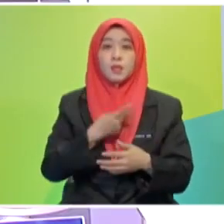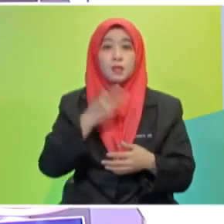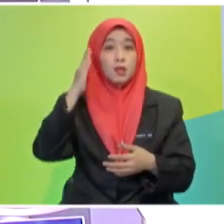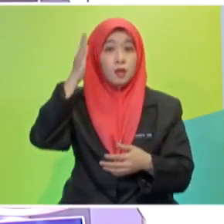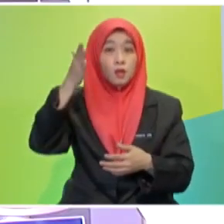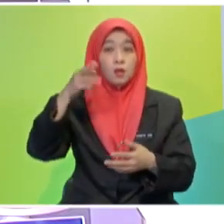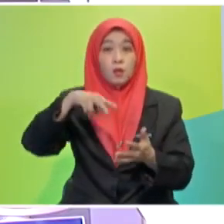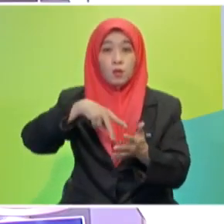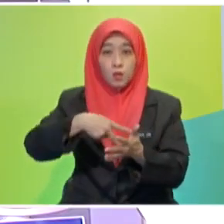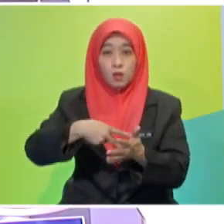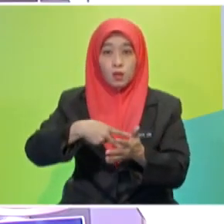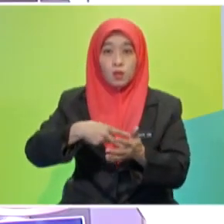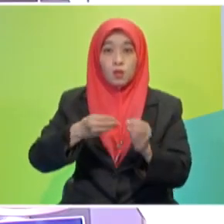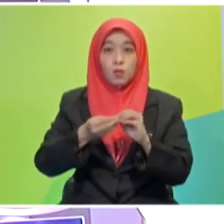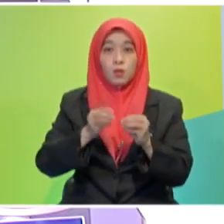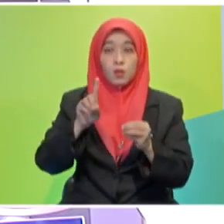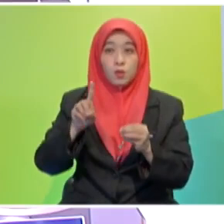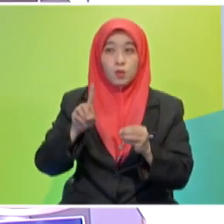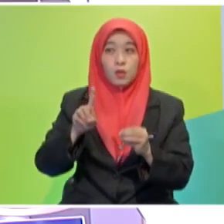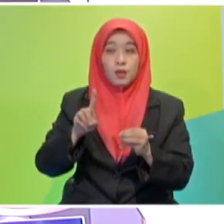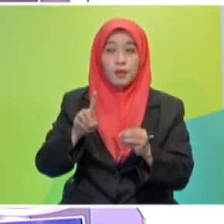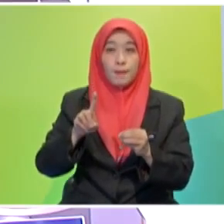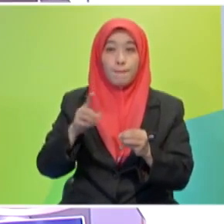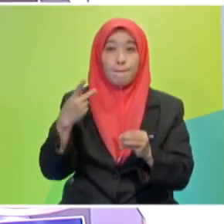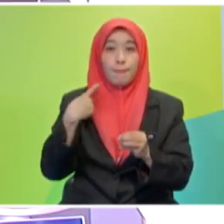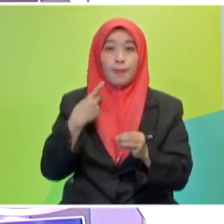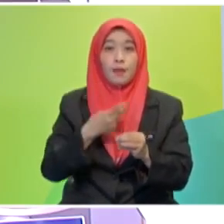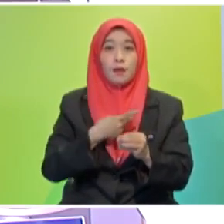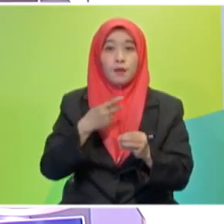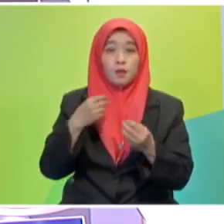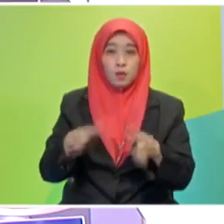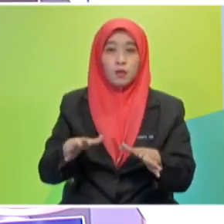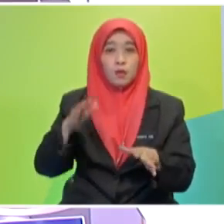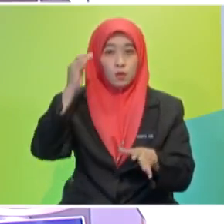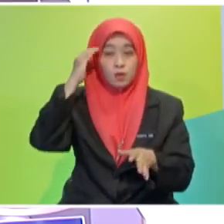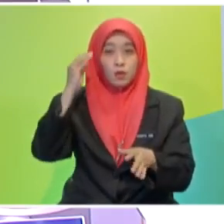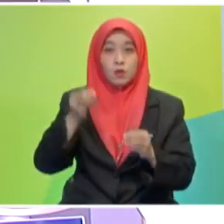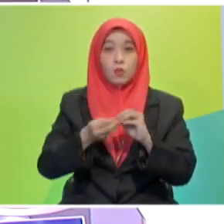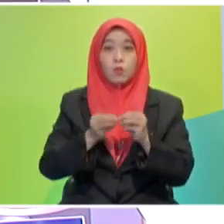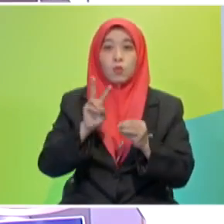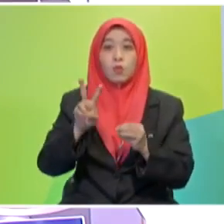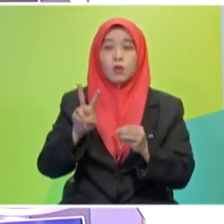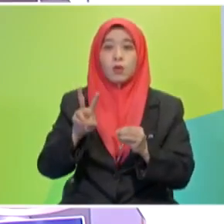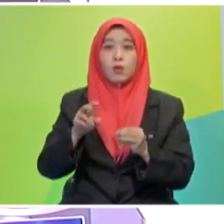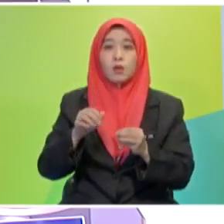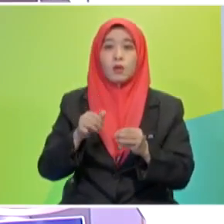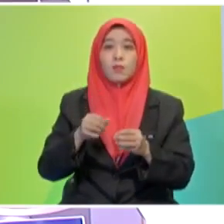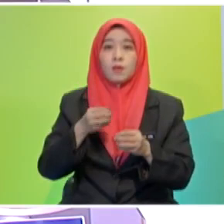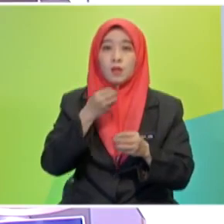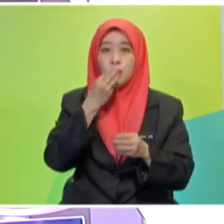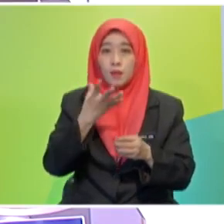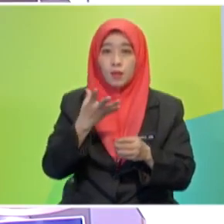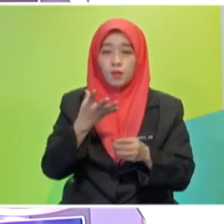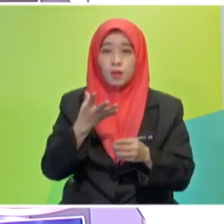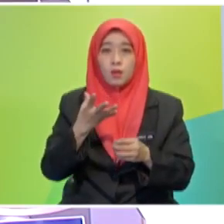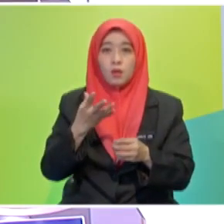yang kedua tadi yang pertama kita dah kenal pasti 3 komponen tu lah. Okey, yang kedua menerangkan elemen elektromekanikal.